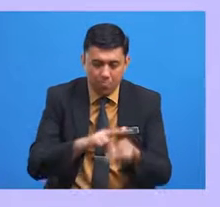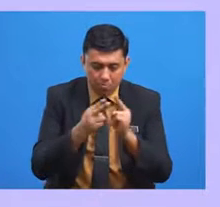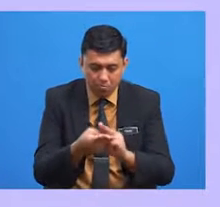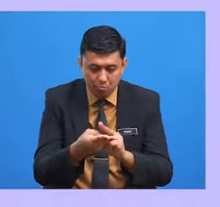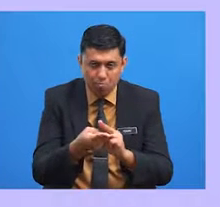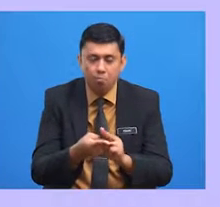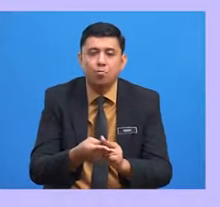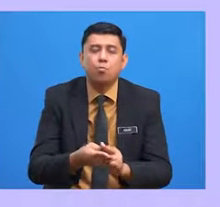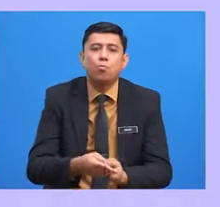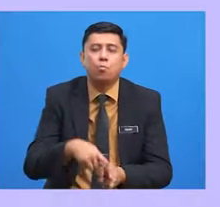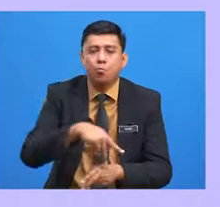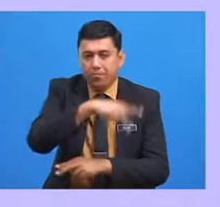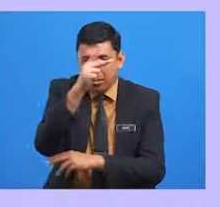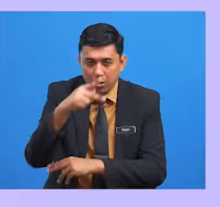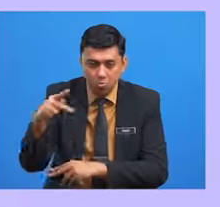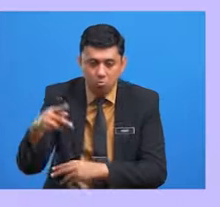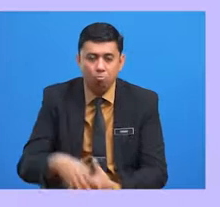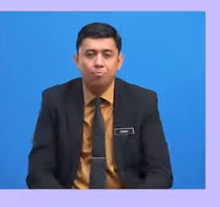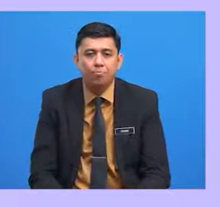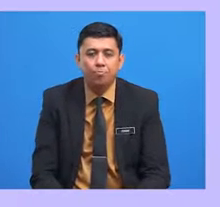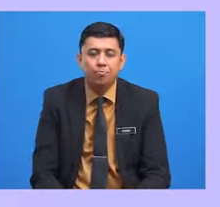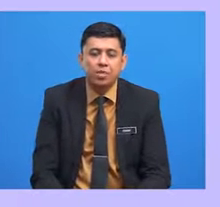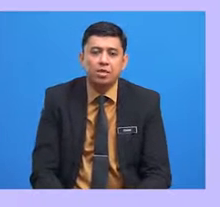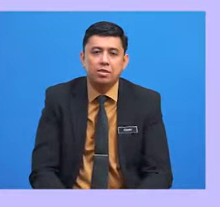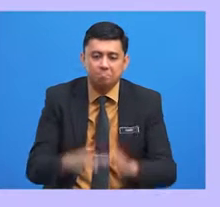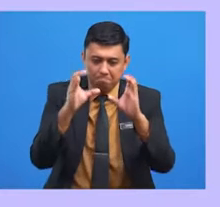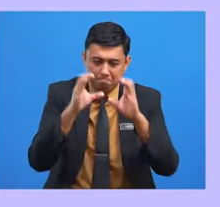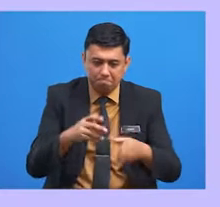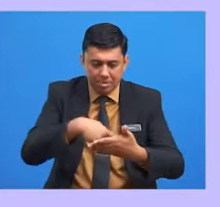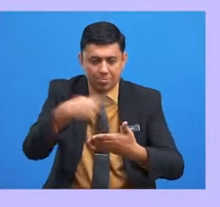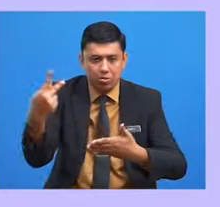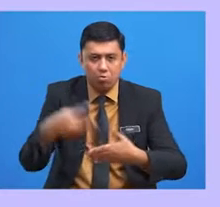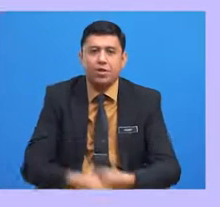keluk, responsif pengguna, strategi pengeluar.